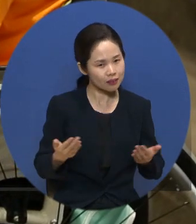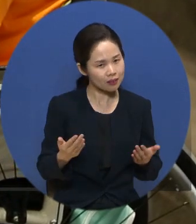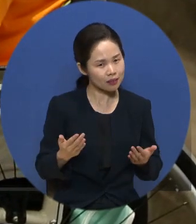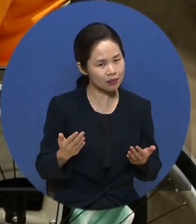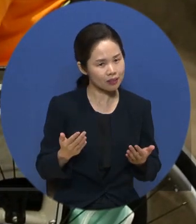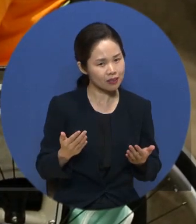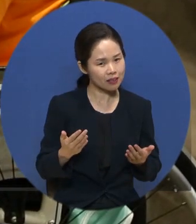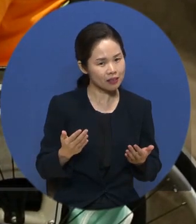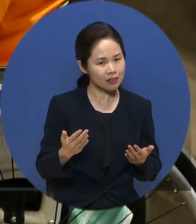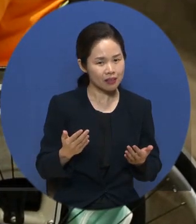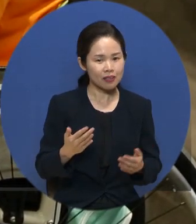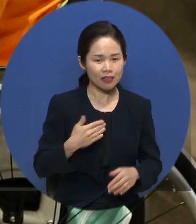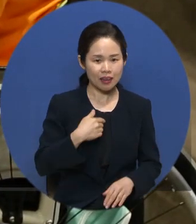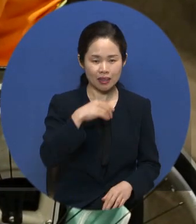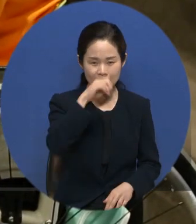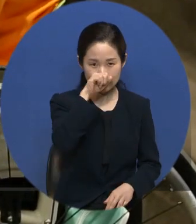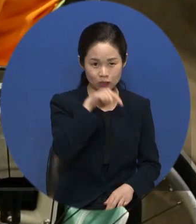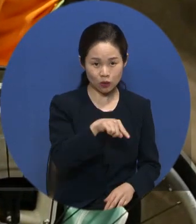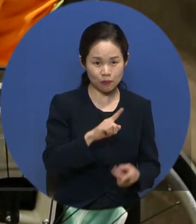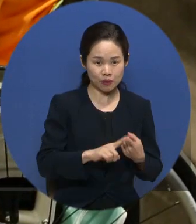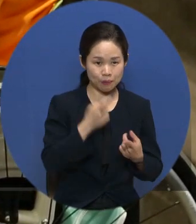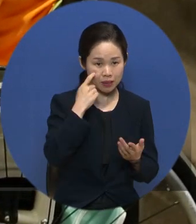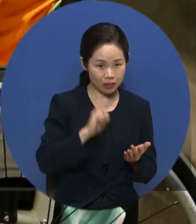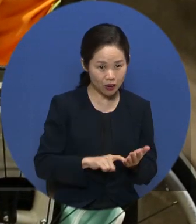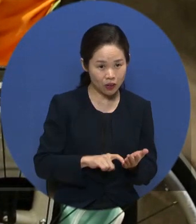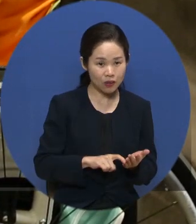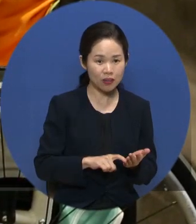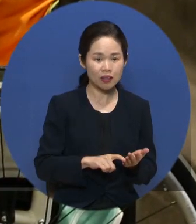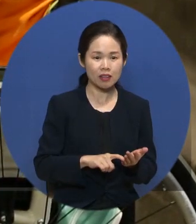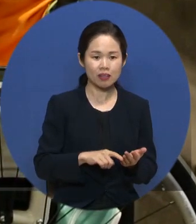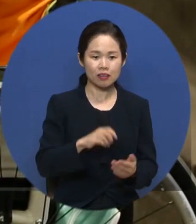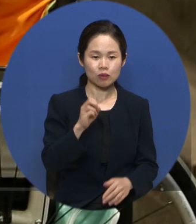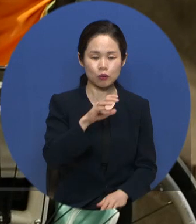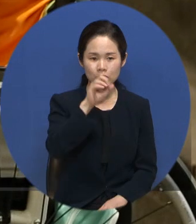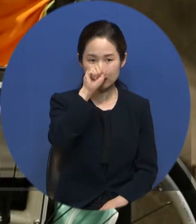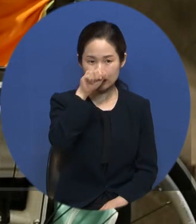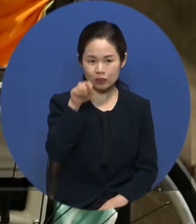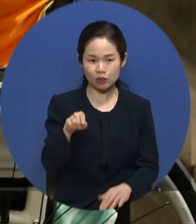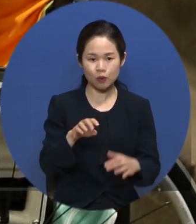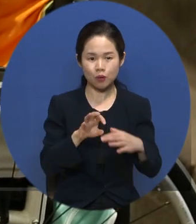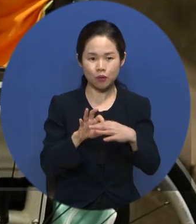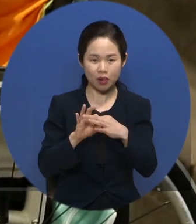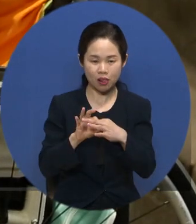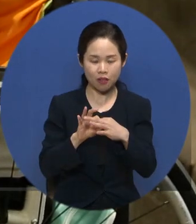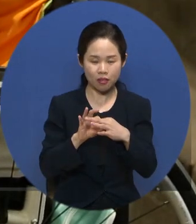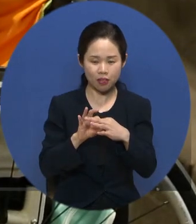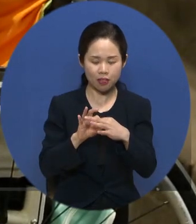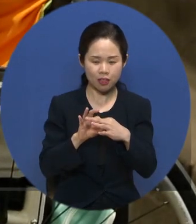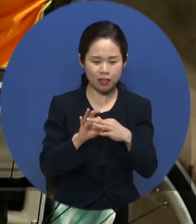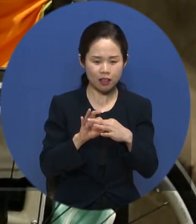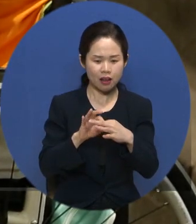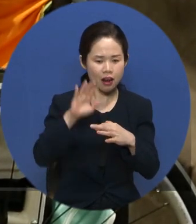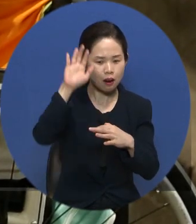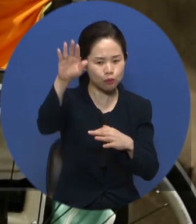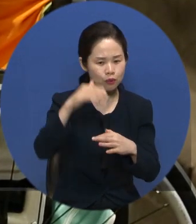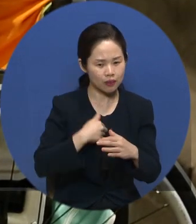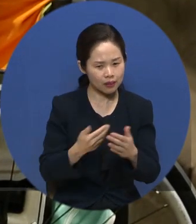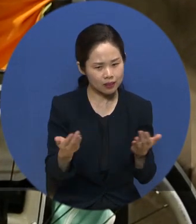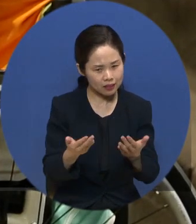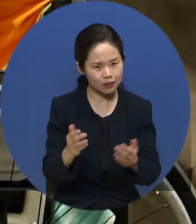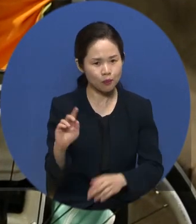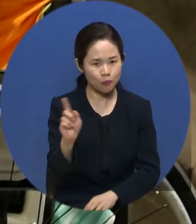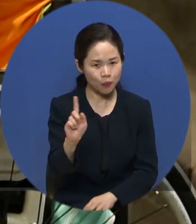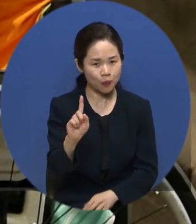강점을 발견하고 강점을 연계한 진로는 무엇이